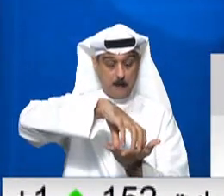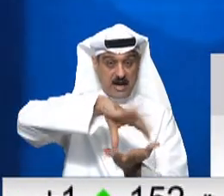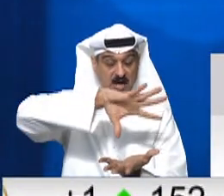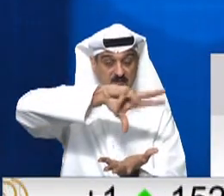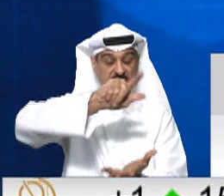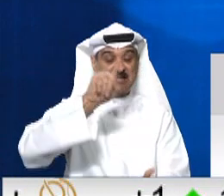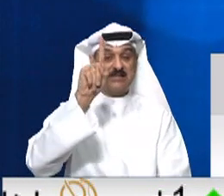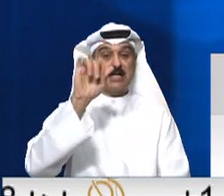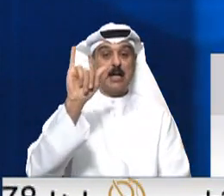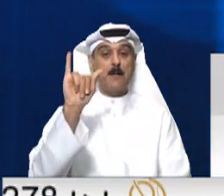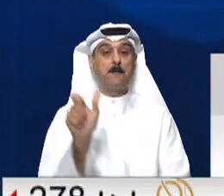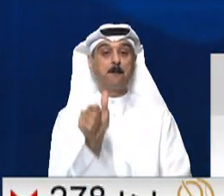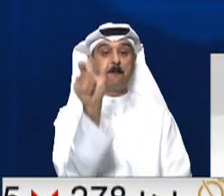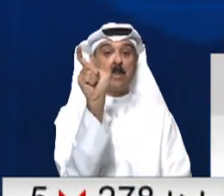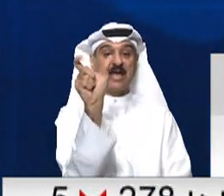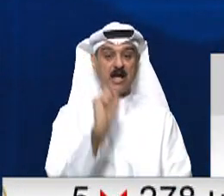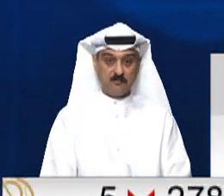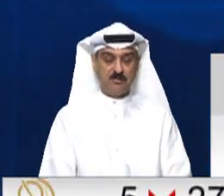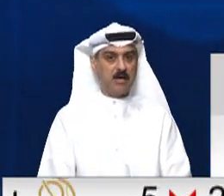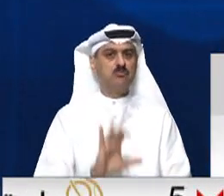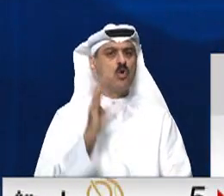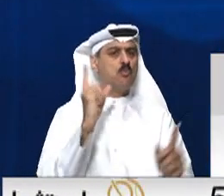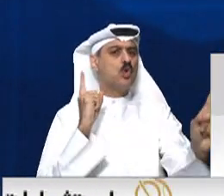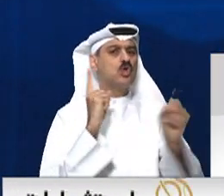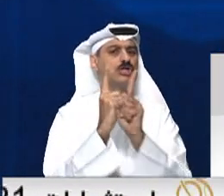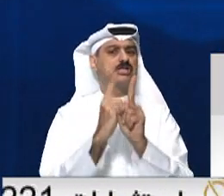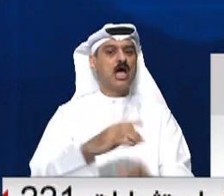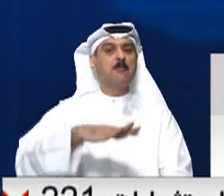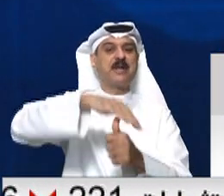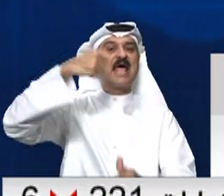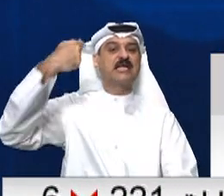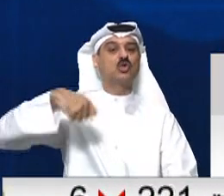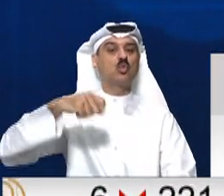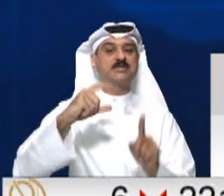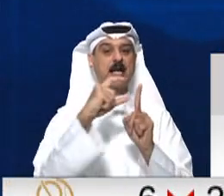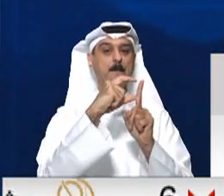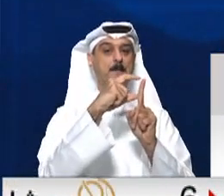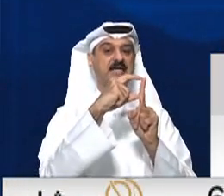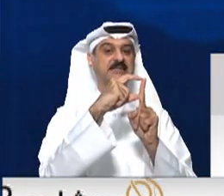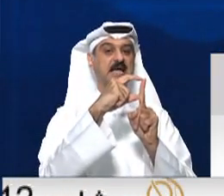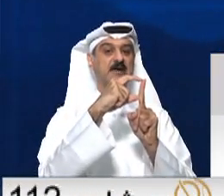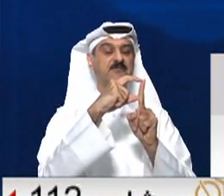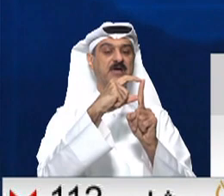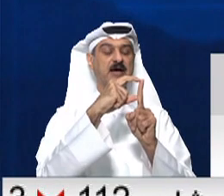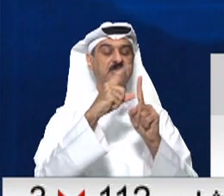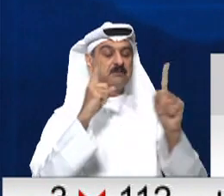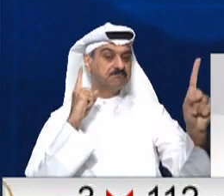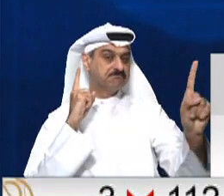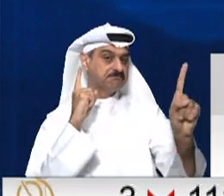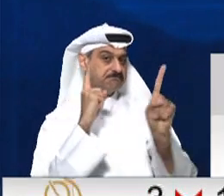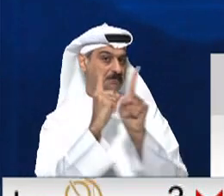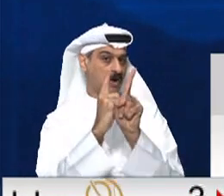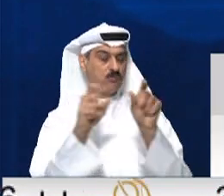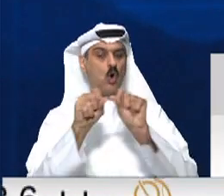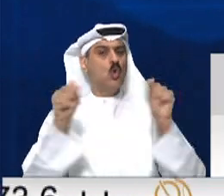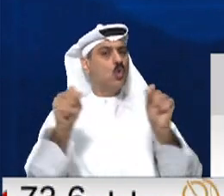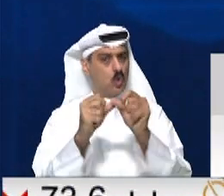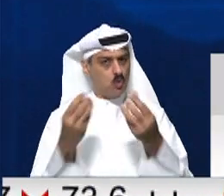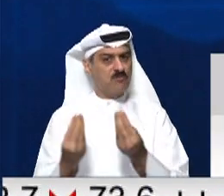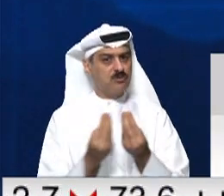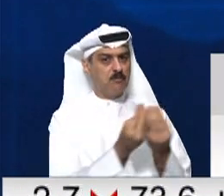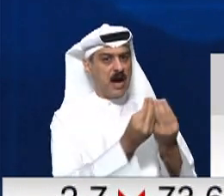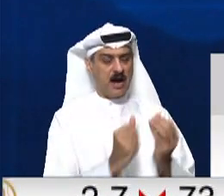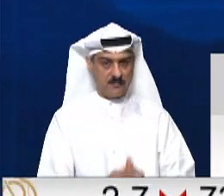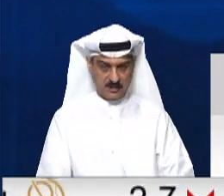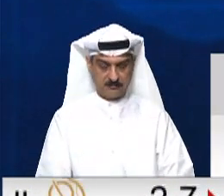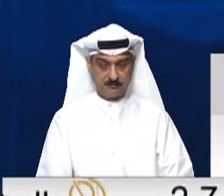اليوم معالي رئيس وزراء جمهورية باكستان الإسلامية الصديقة أنور الحق ككر والوفد المرافق له.